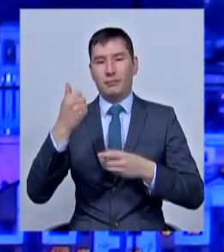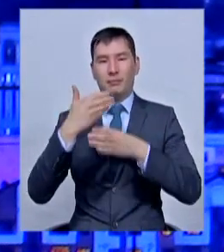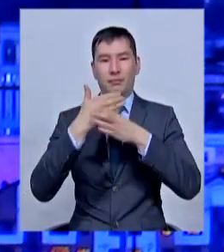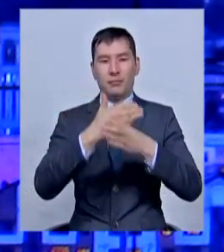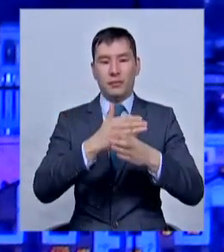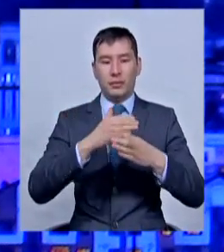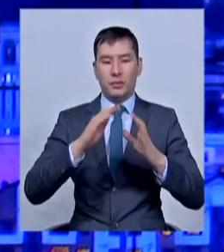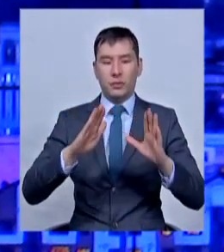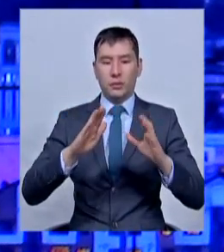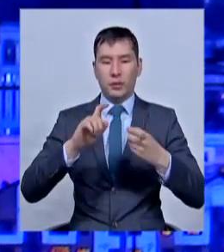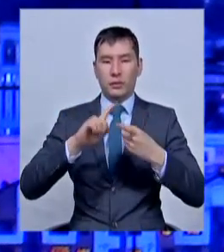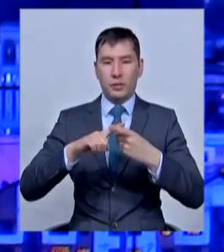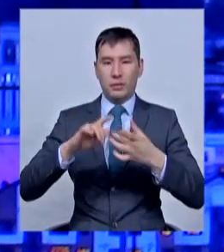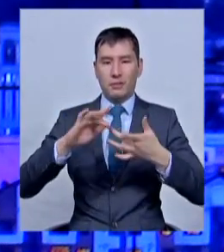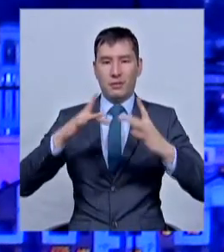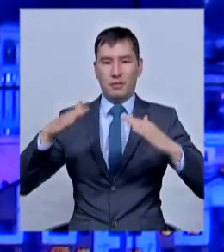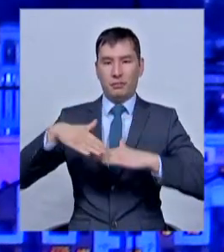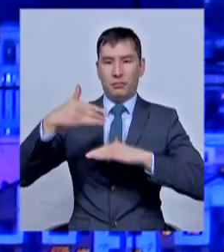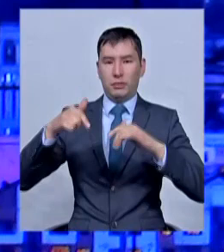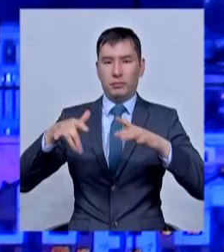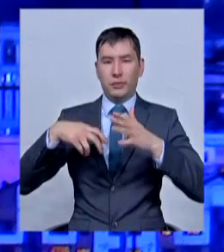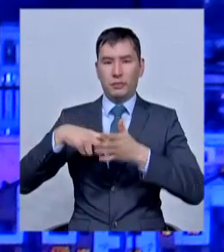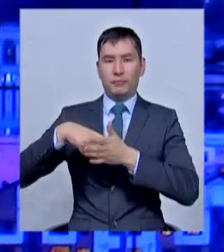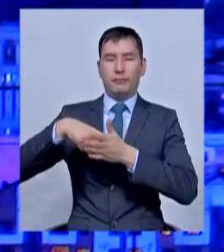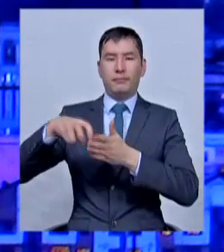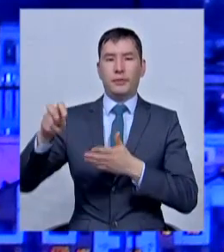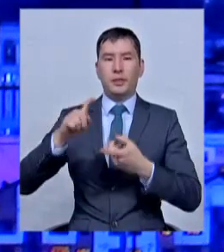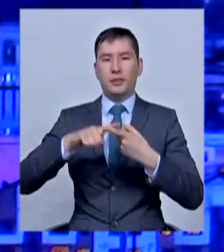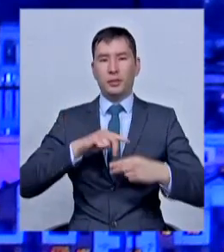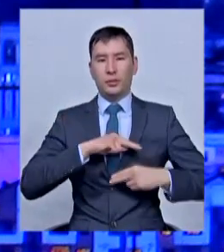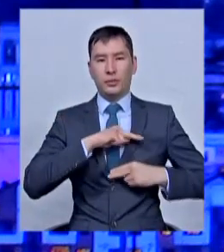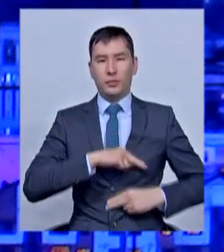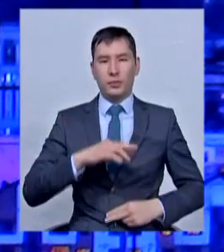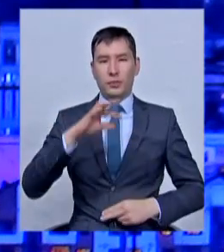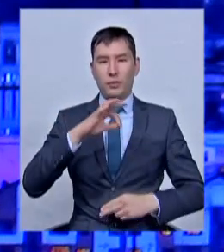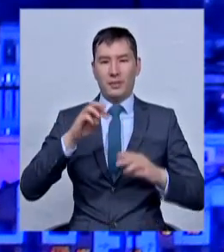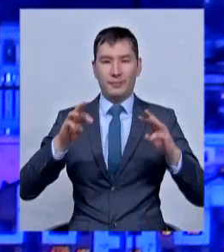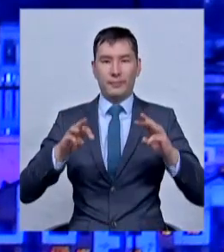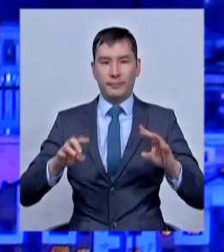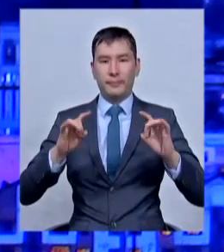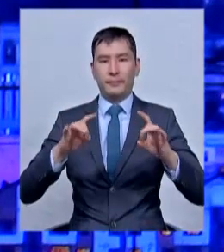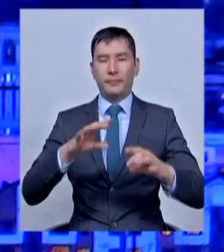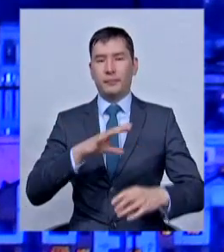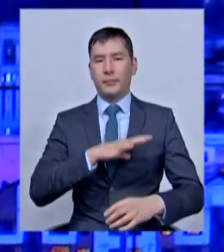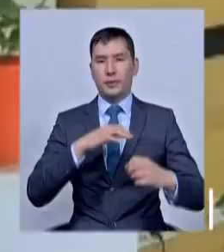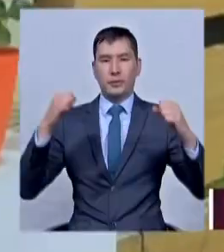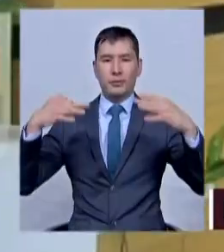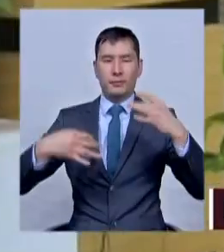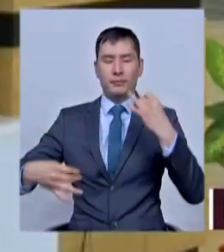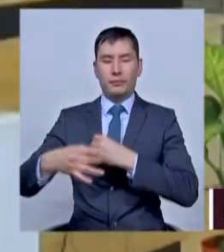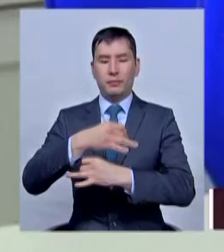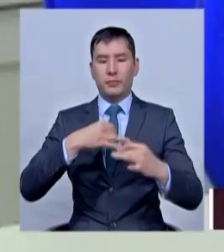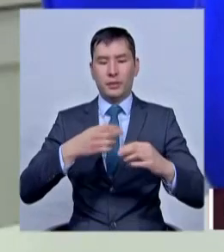электронды түрде жүзеге асырылады. Бұл туралы Еңбек және халықты әлеуметтік қорғау министрі Біржан Нұрымбетов үкімет отырысында айтты. Бұған